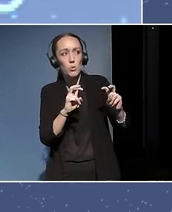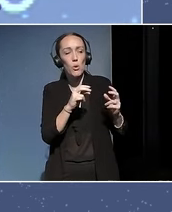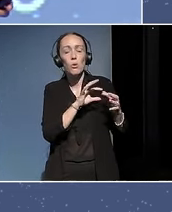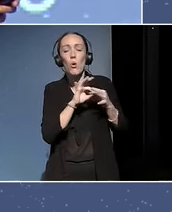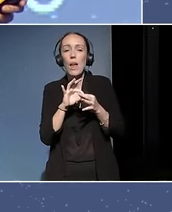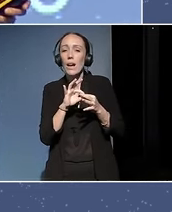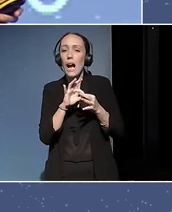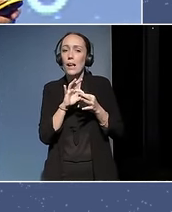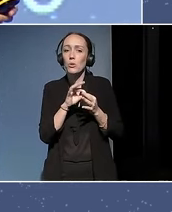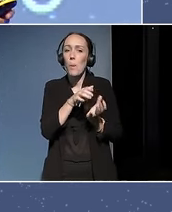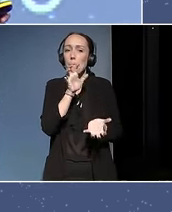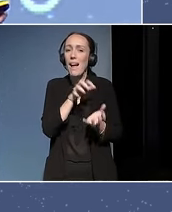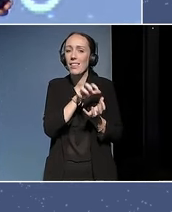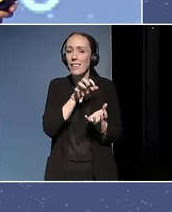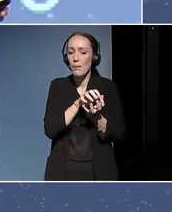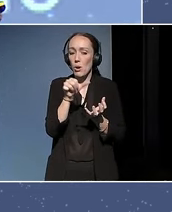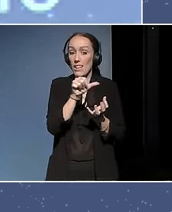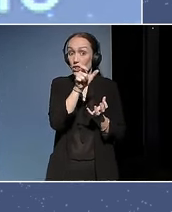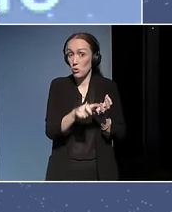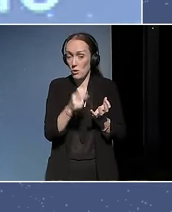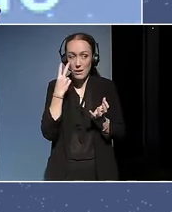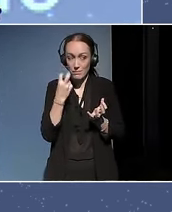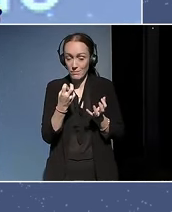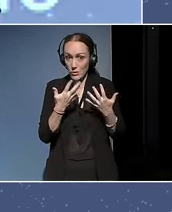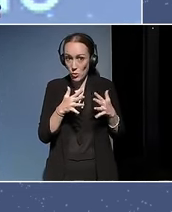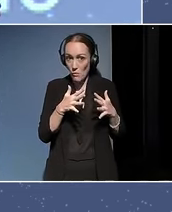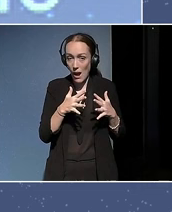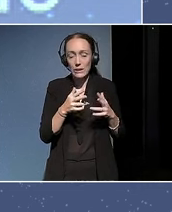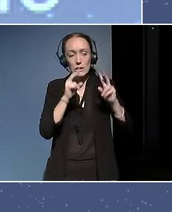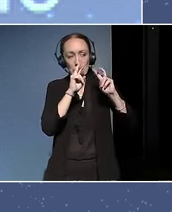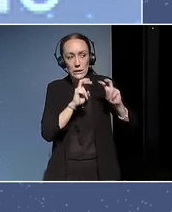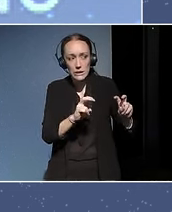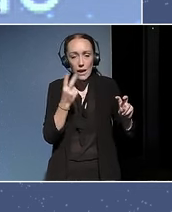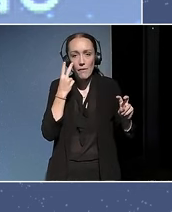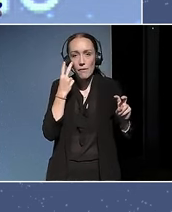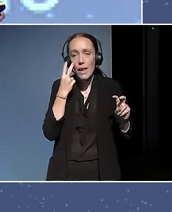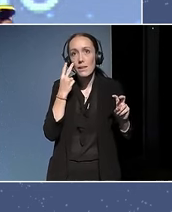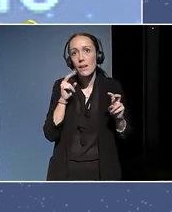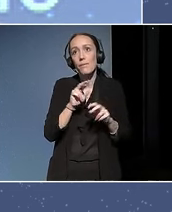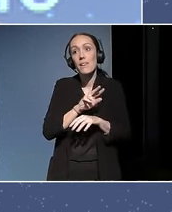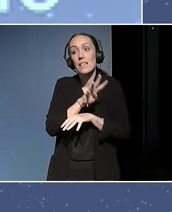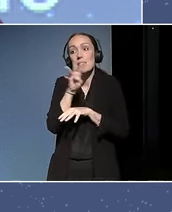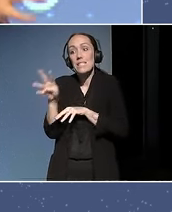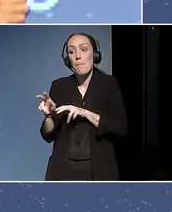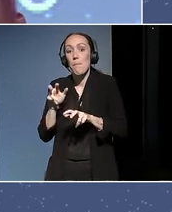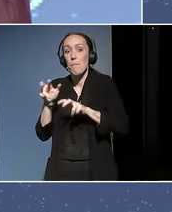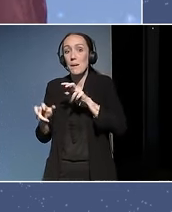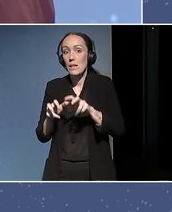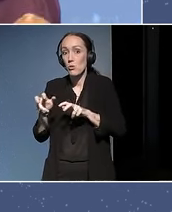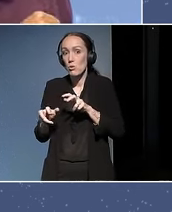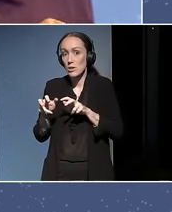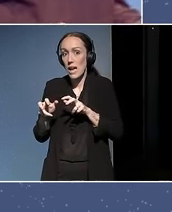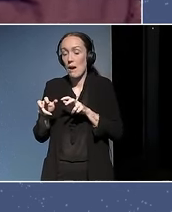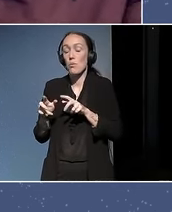che c'era questo meccanismo nella bocca di spinosauro che creava un incastro perfetto quando la bocca